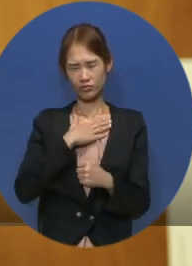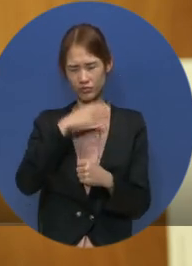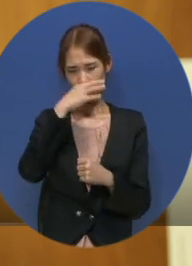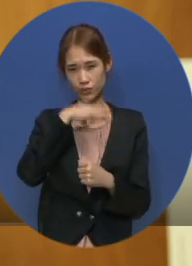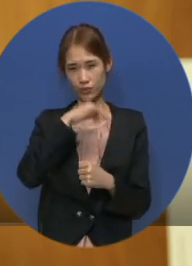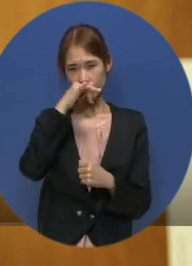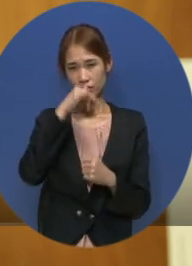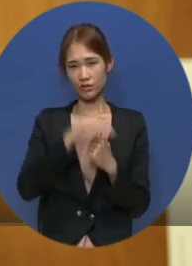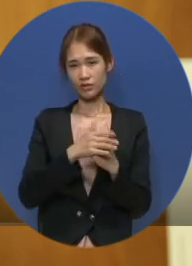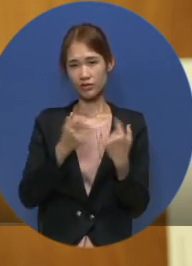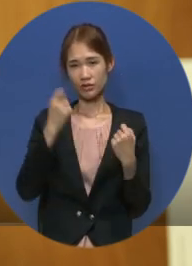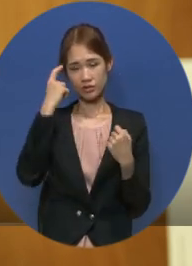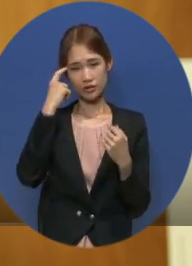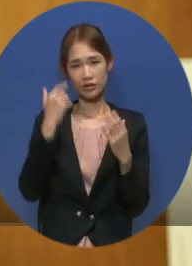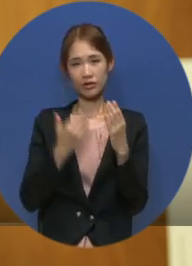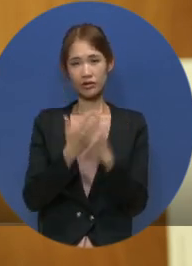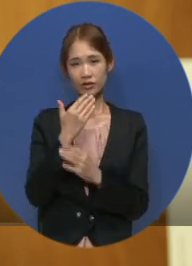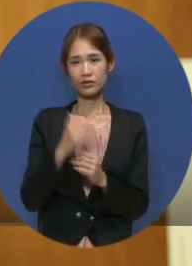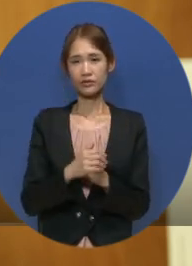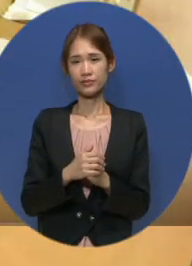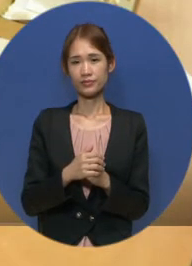할 수 있지 않나 생각을 합니다. 네.